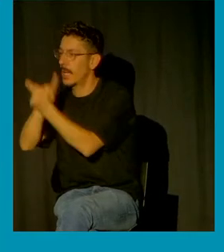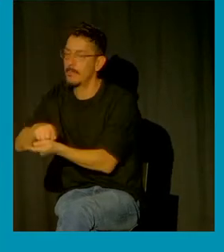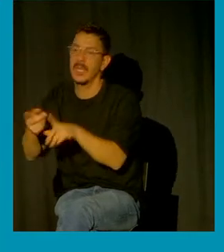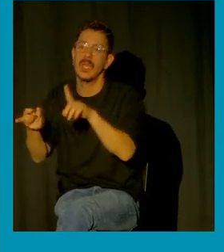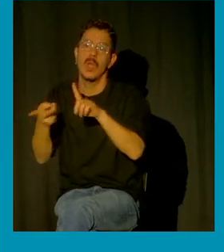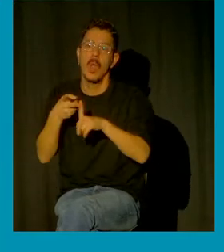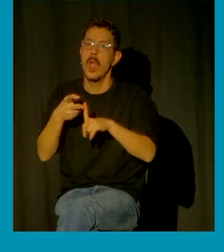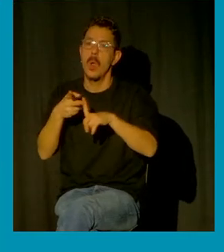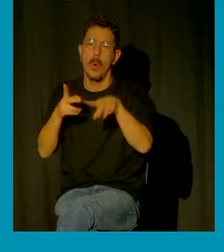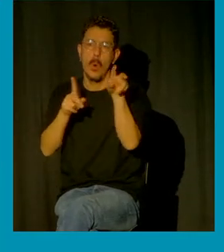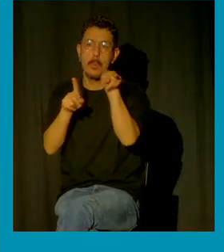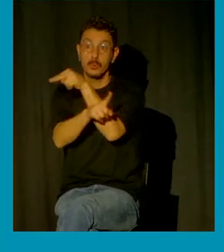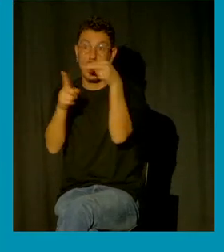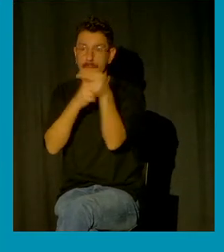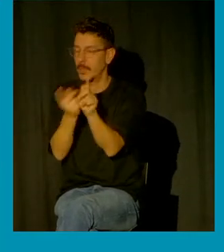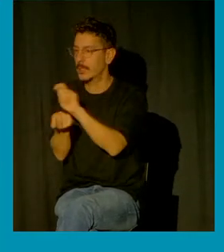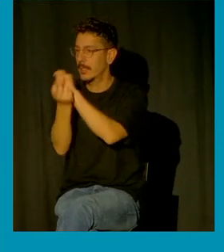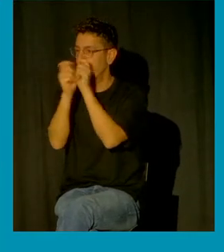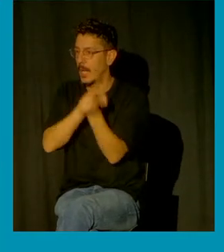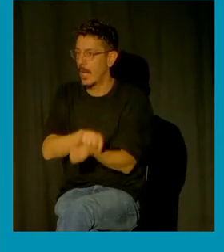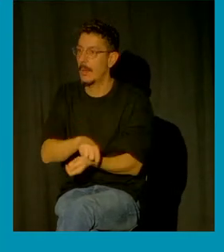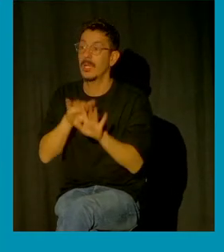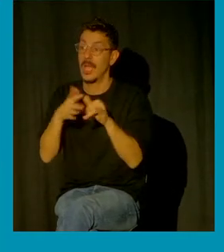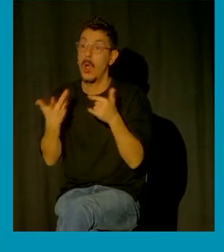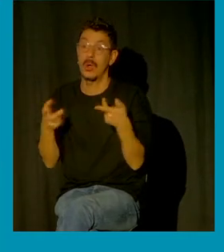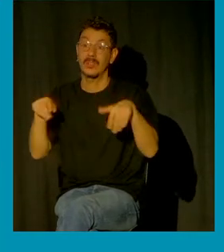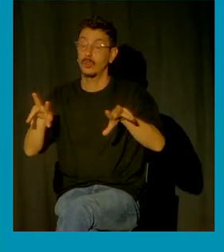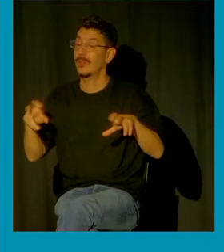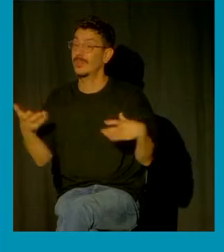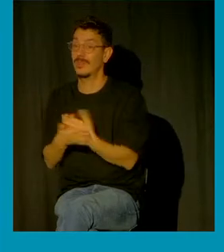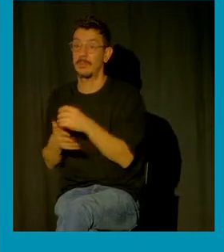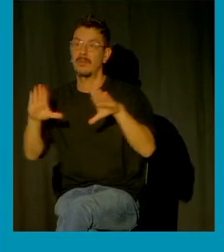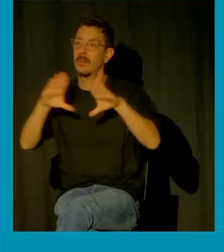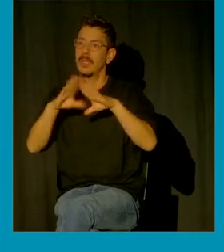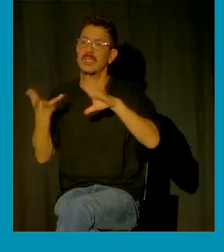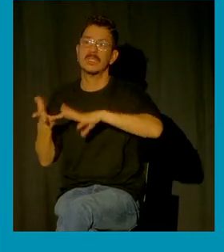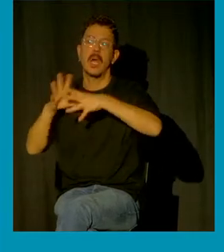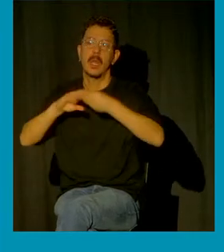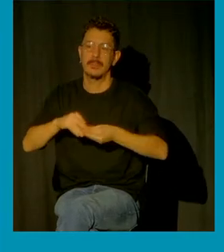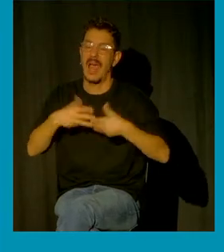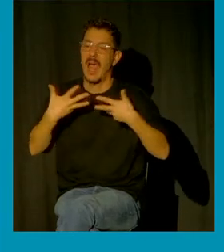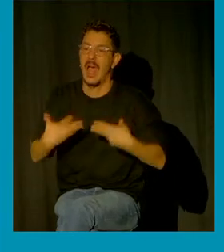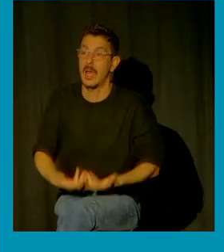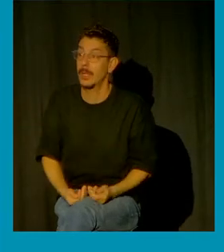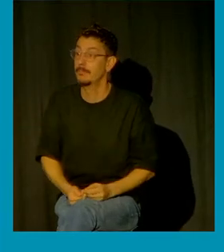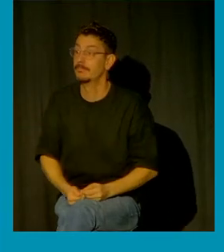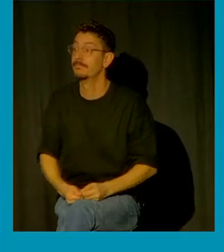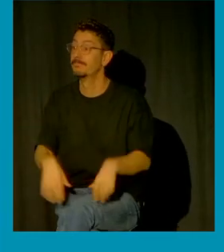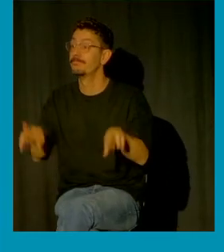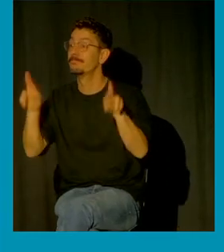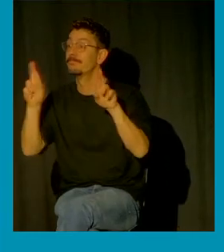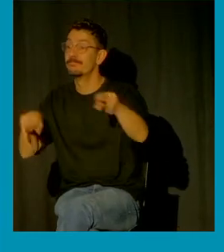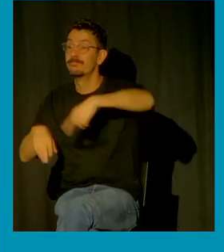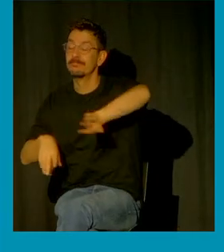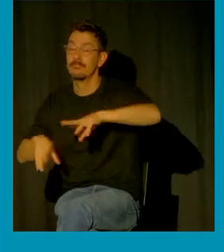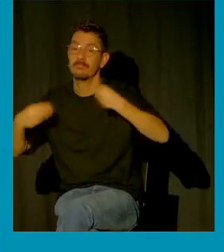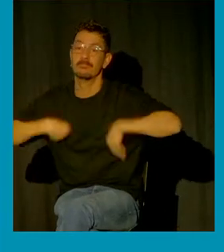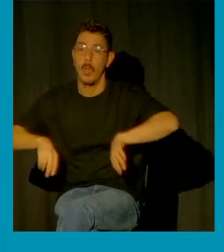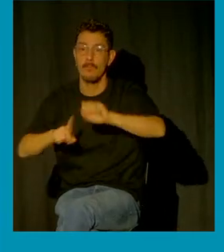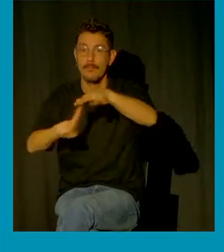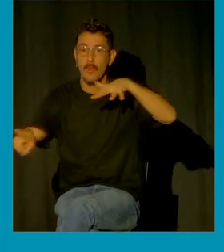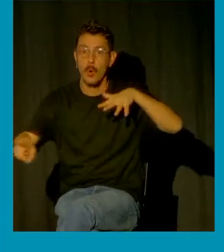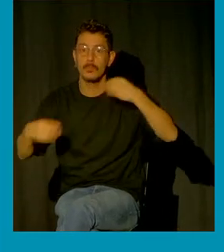que es comencen a implementar ara perquè la transformació feminista no pot esperar més que tingueu un fòrum molt